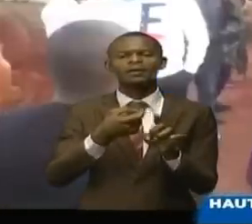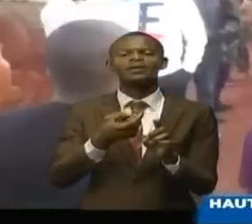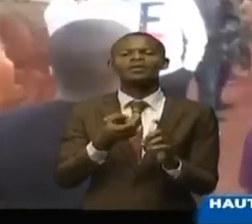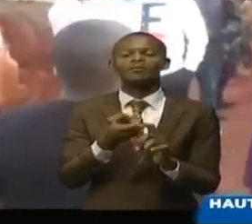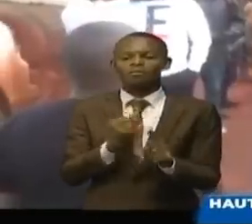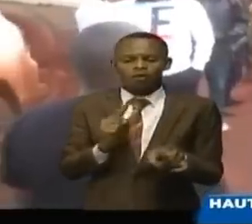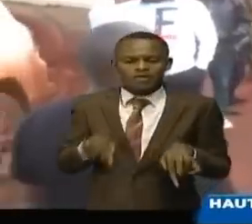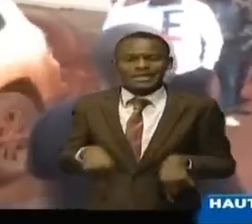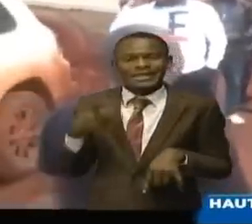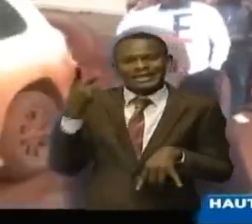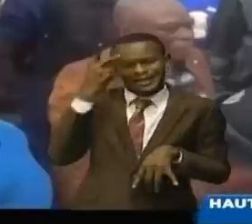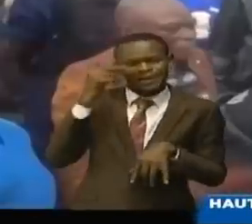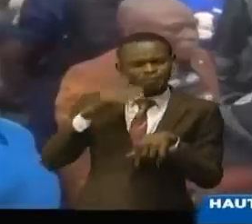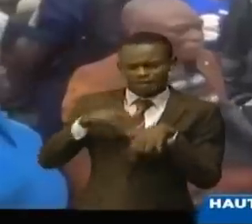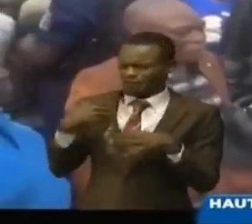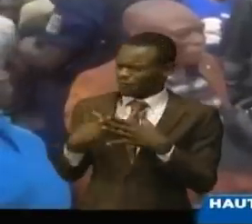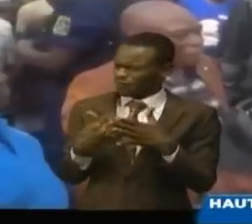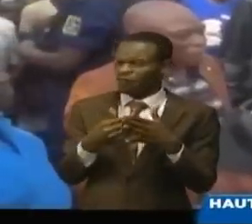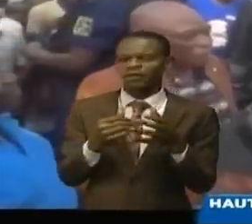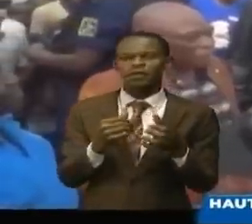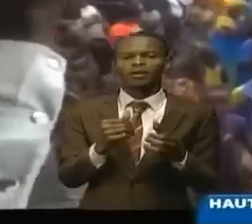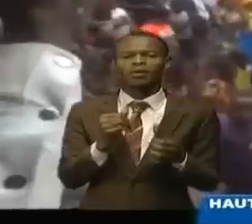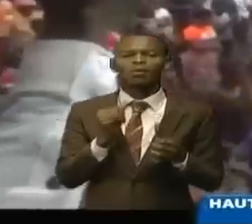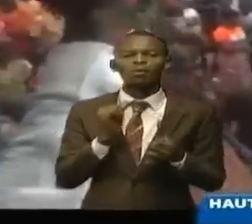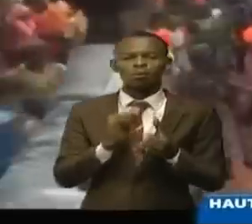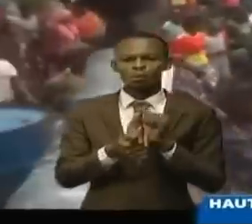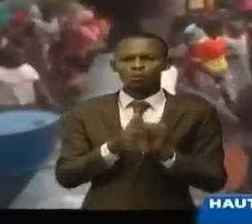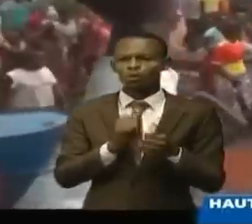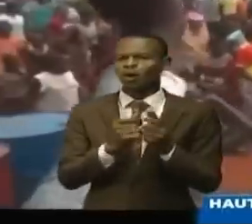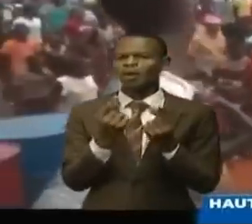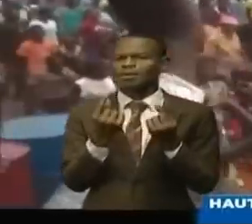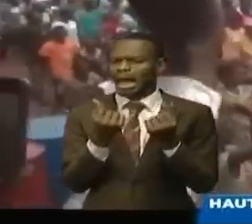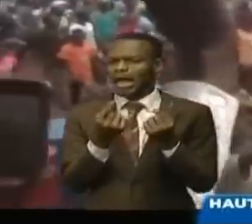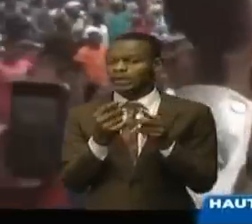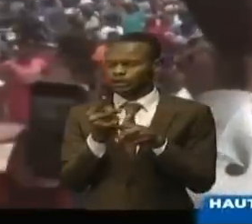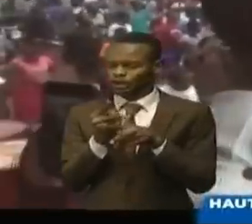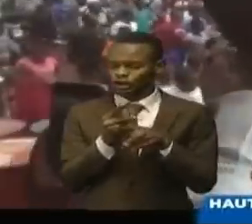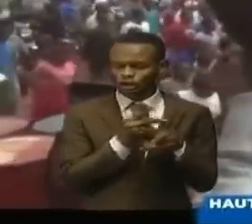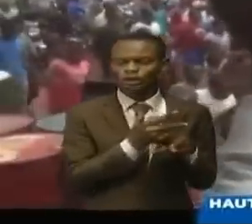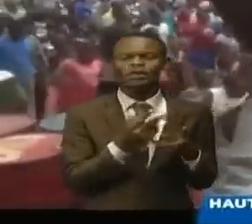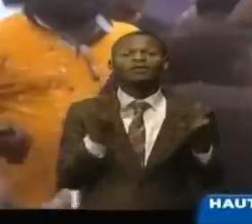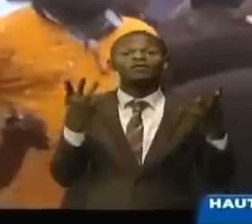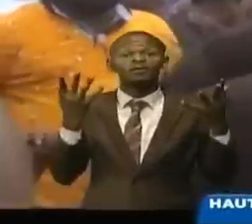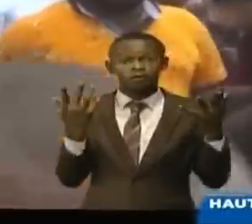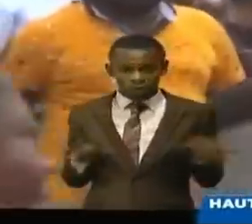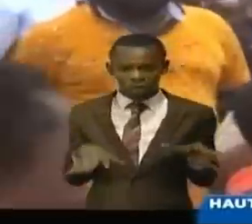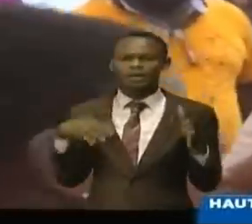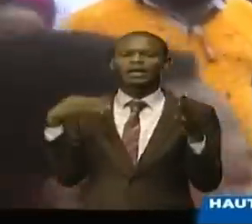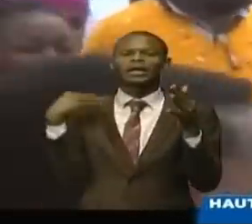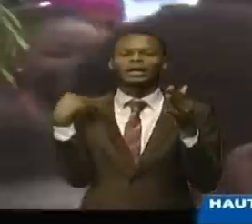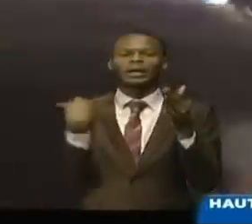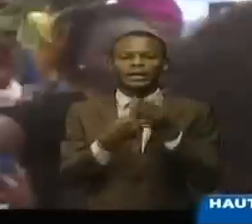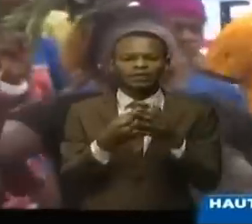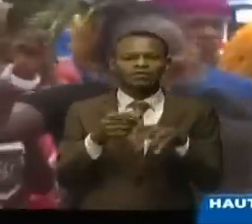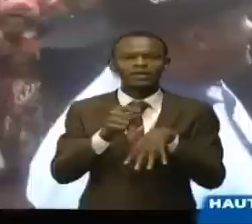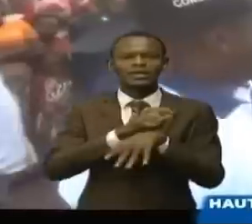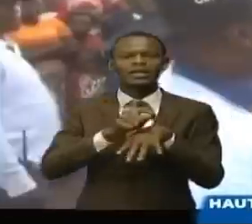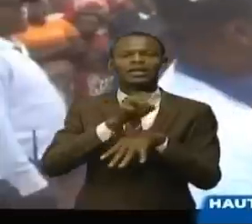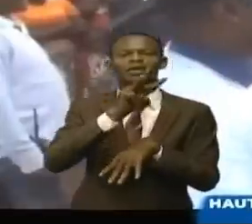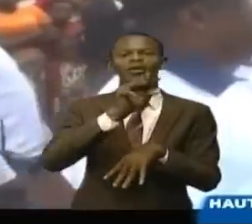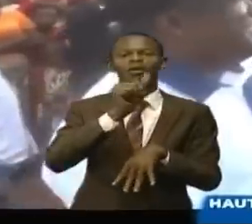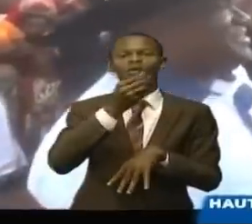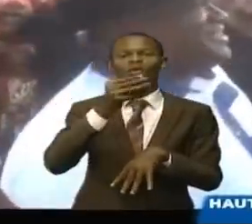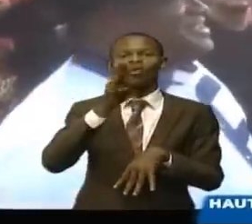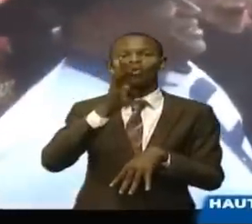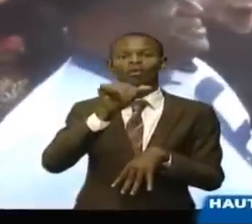à Gombe, même ambiance. Christophe Bassien-Enanga abandonne parfois sa jeep sur pression populaire. Dans ses courtes